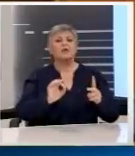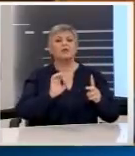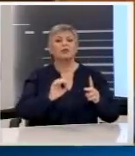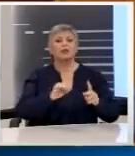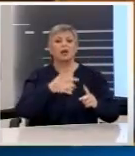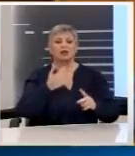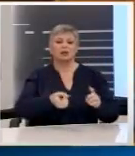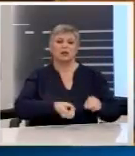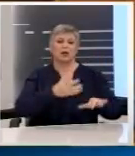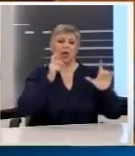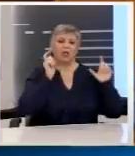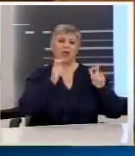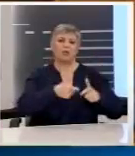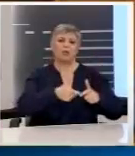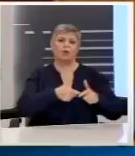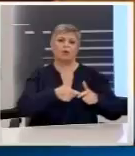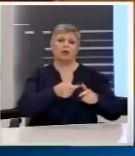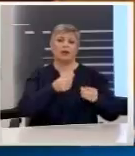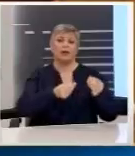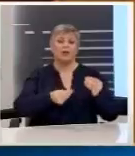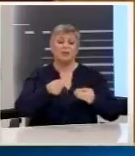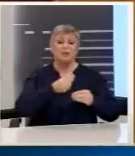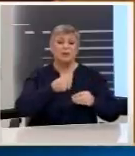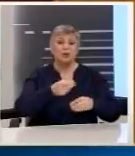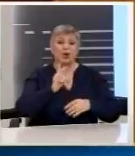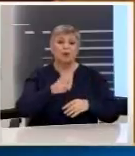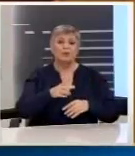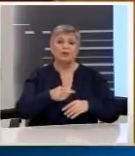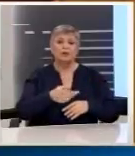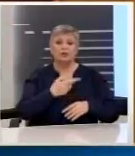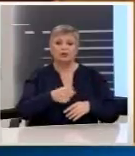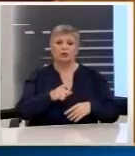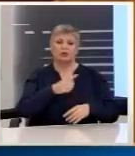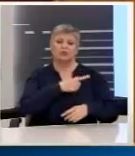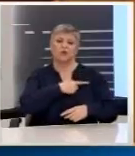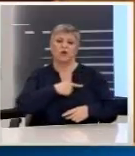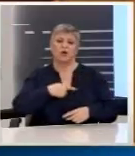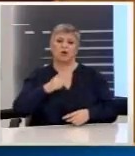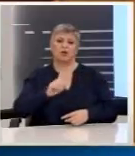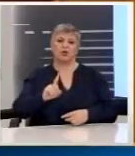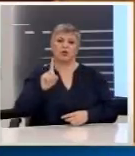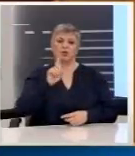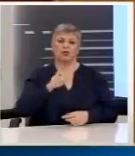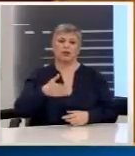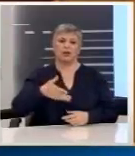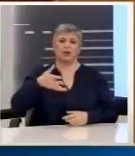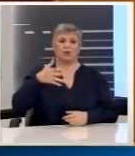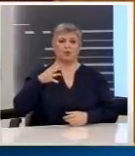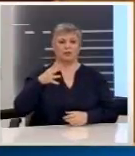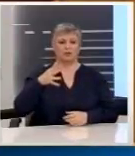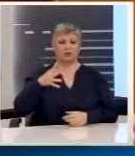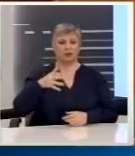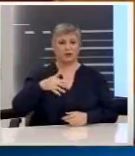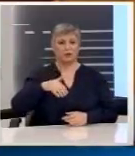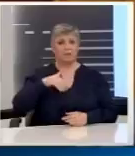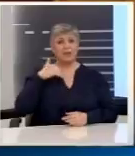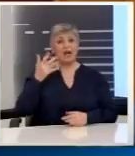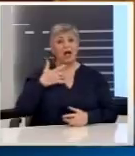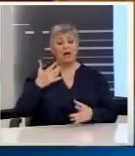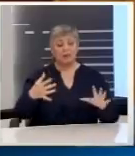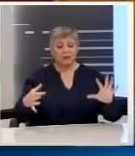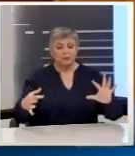Μητσοτάκη. Διότι όταν κάποιος συνδέεται αξεχώριστα με συγκεκριμένους